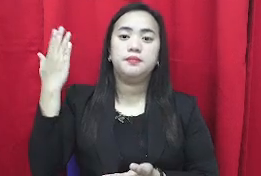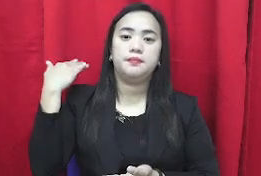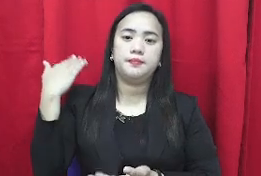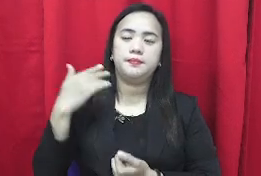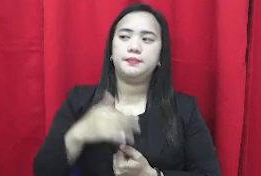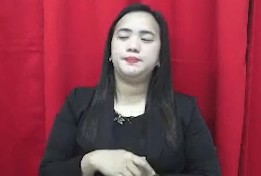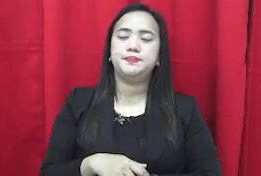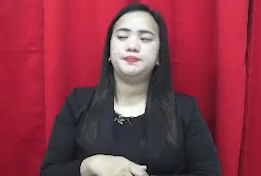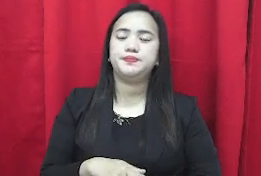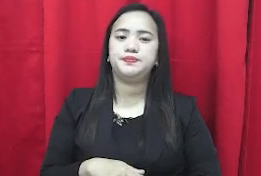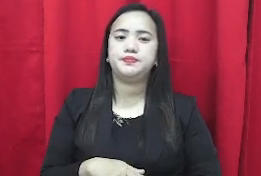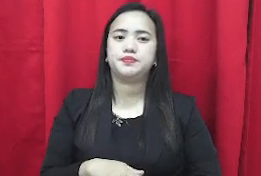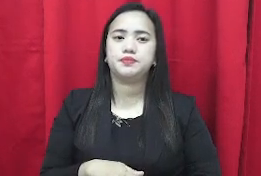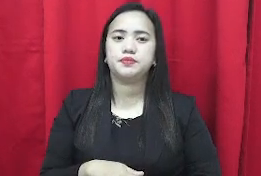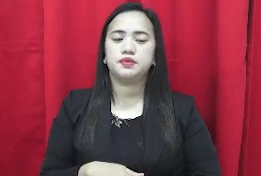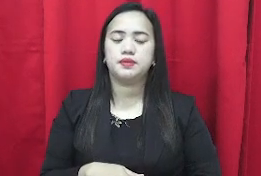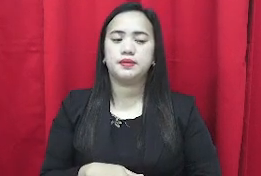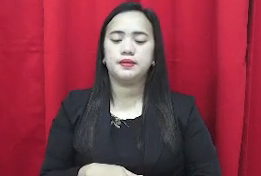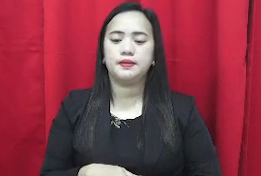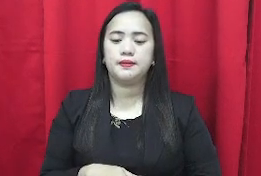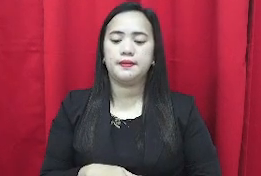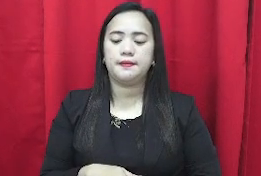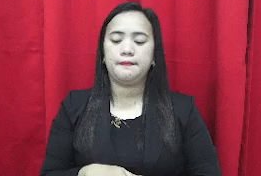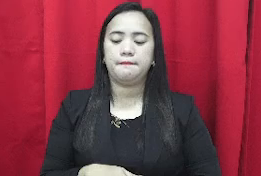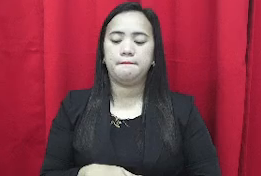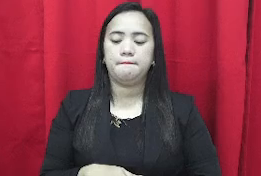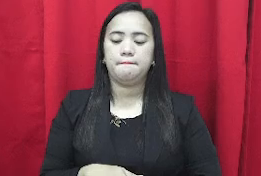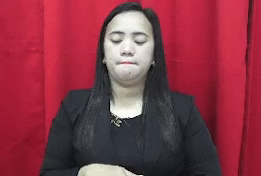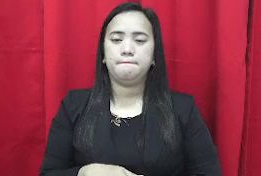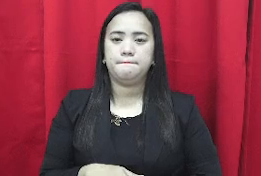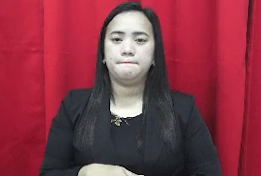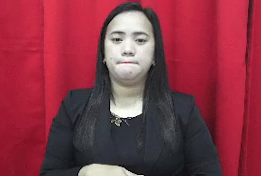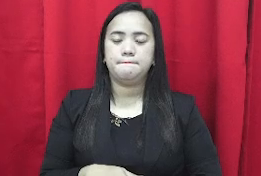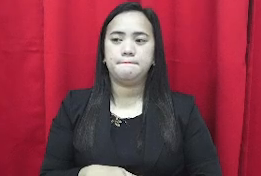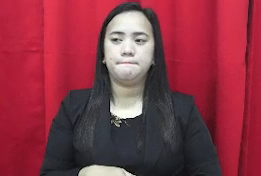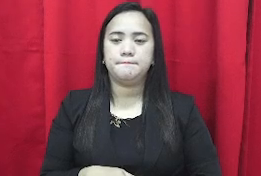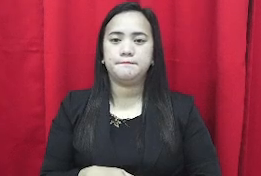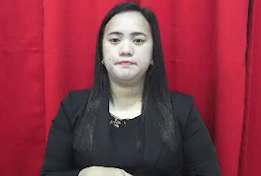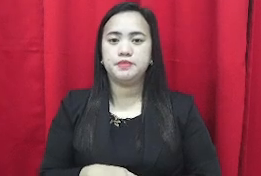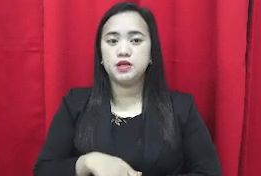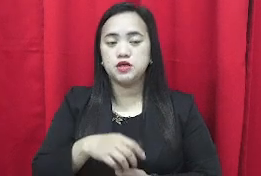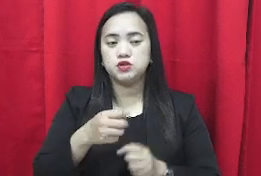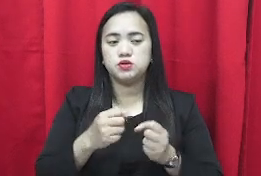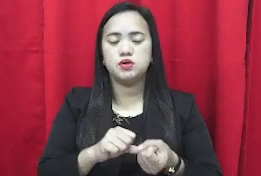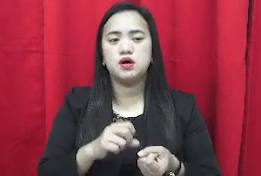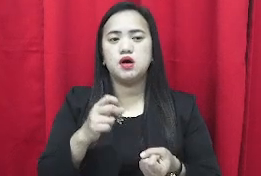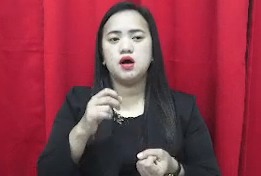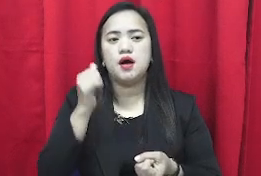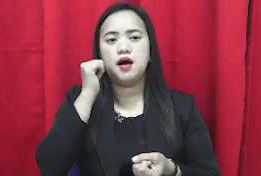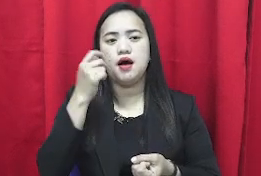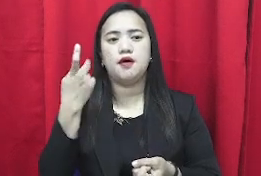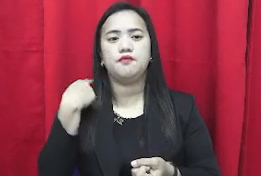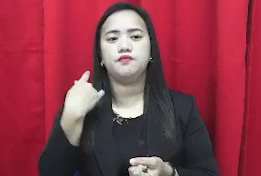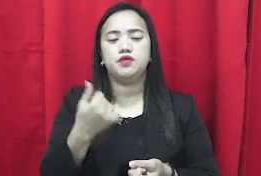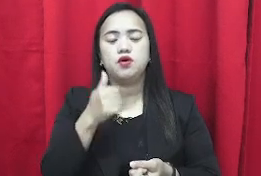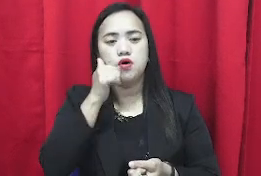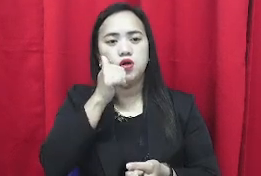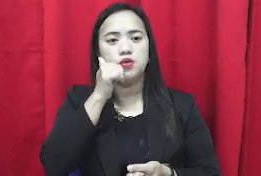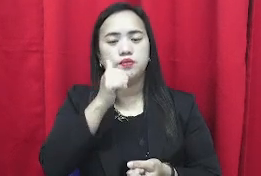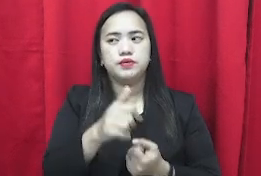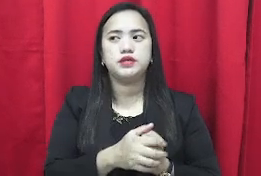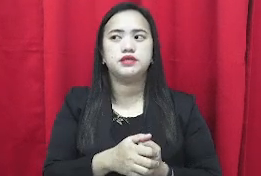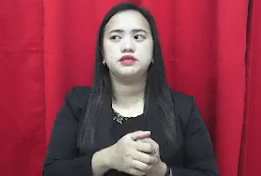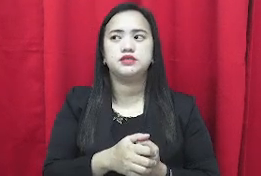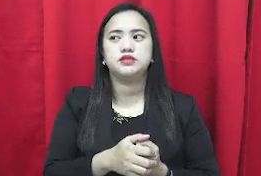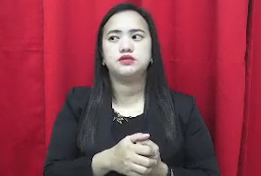pagiging tatay at pagiging leader ng tahanan kesa po sa akin you see So there's always hardness to endure Yes that's